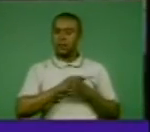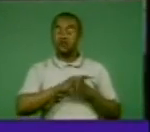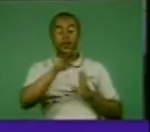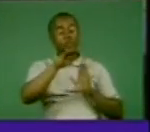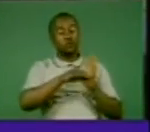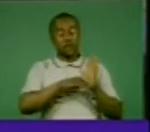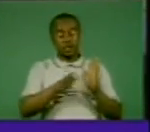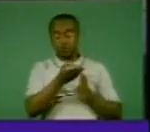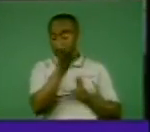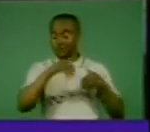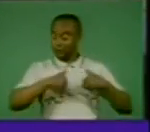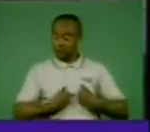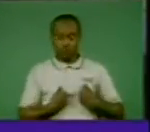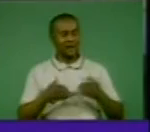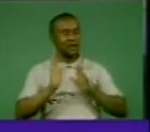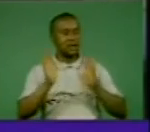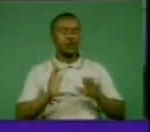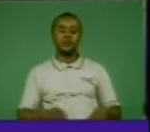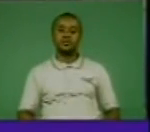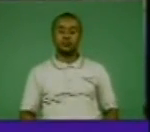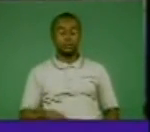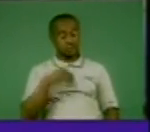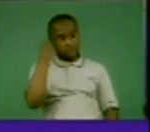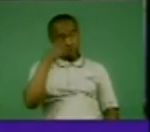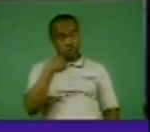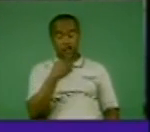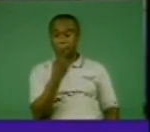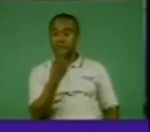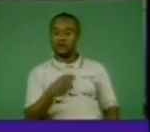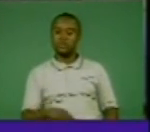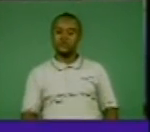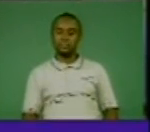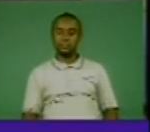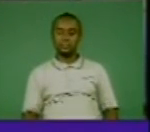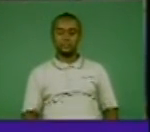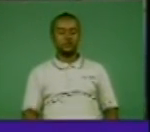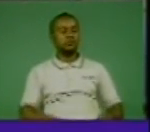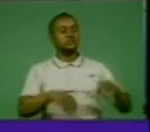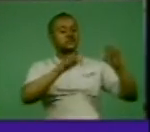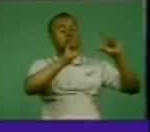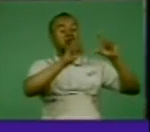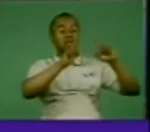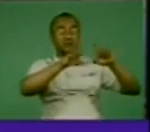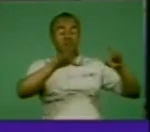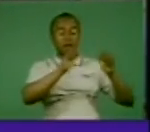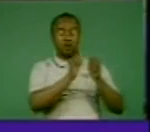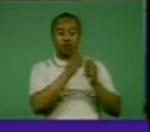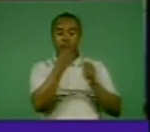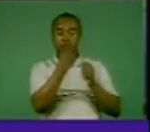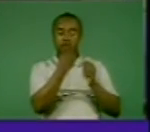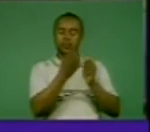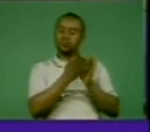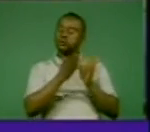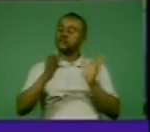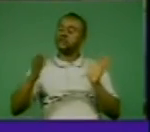hautowachosha. Sura ya pili ina ibara ya 11 mpaka 21.